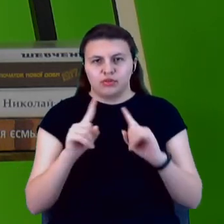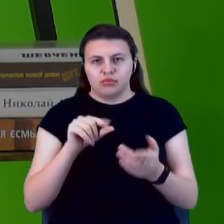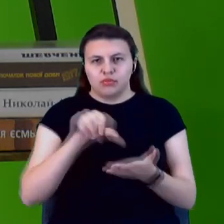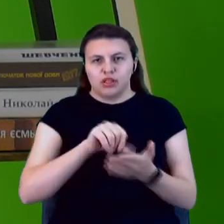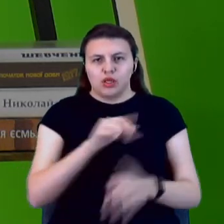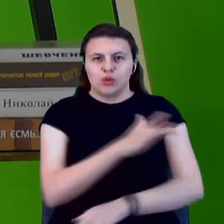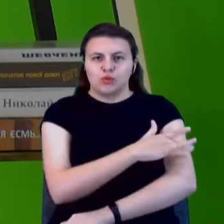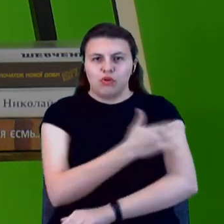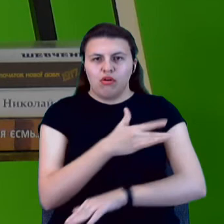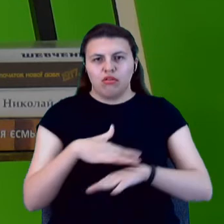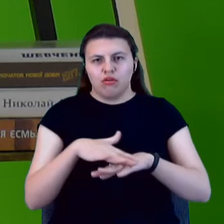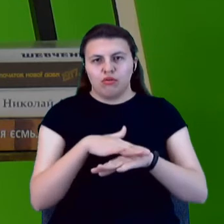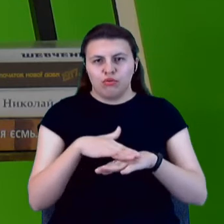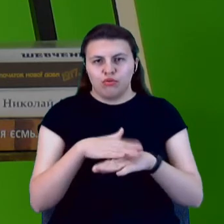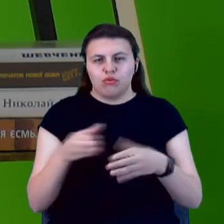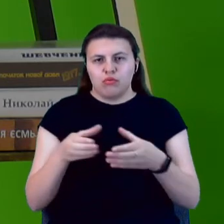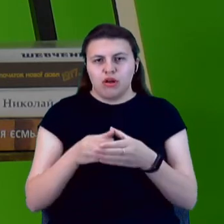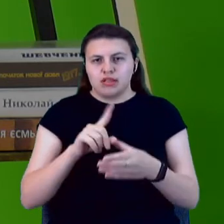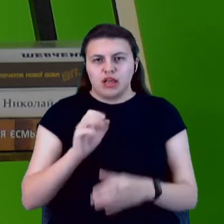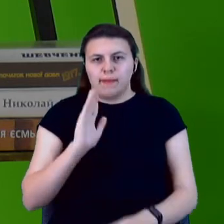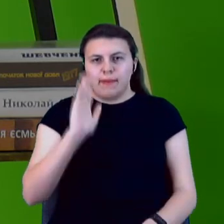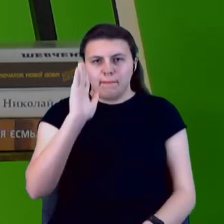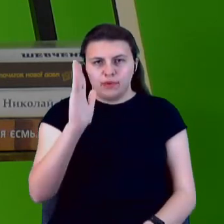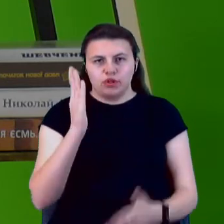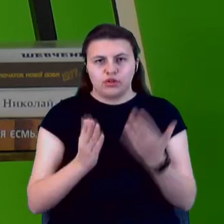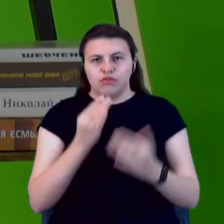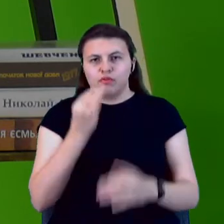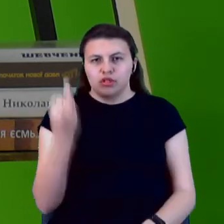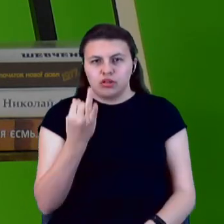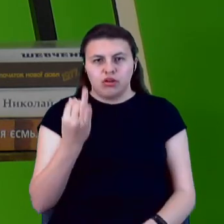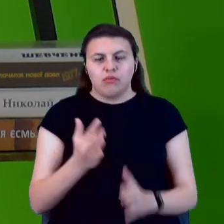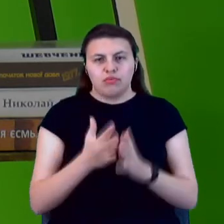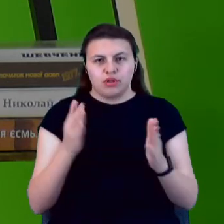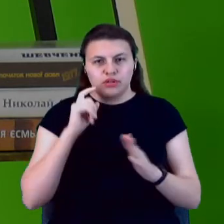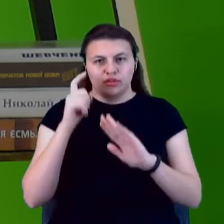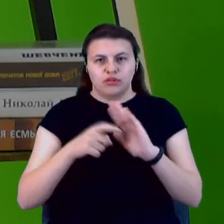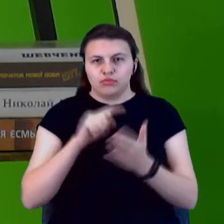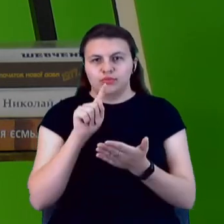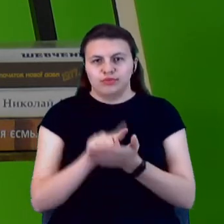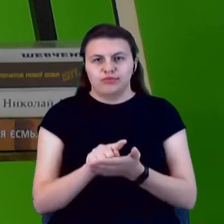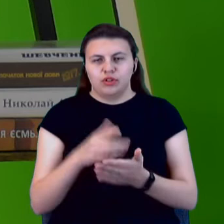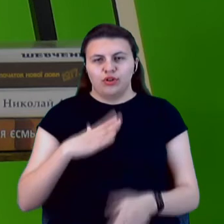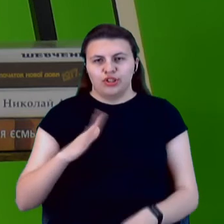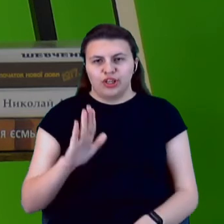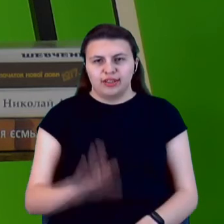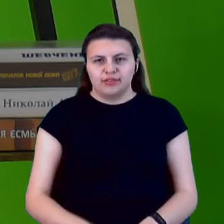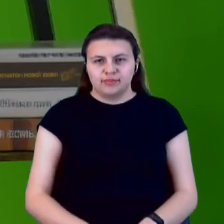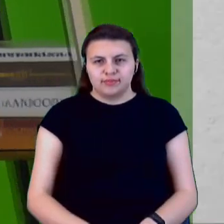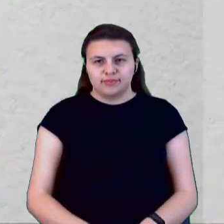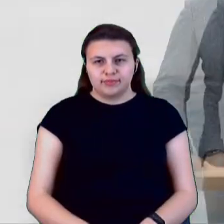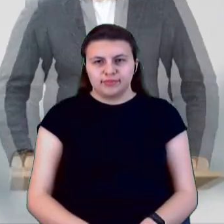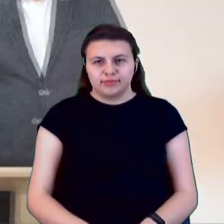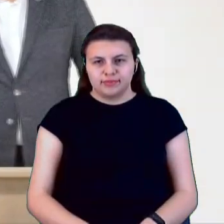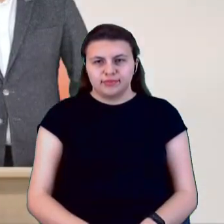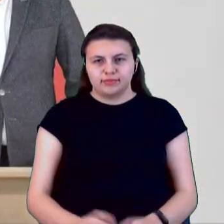народу» і партії «За майбутнє». Тому, якщо вам цікаво більше про них дізнатись, обов'язково дочекайтесь. Що ж, шановні гості,